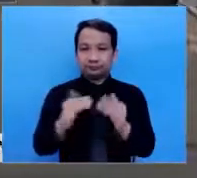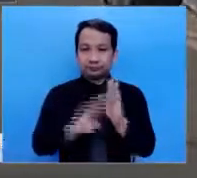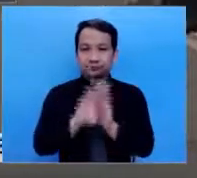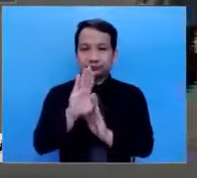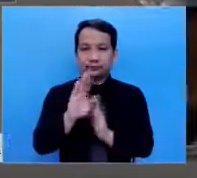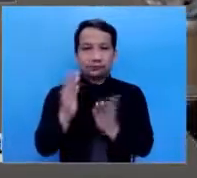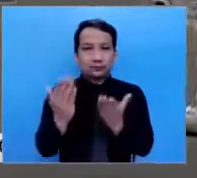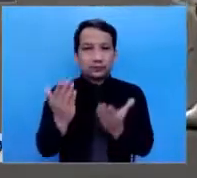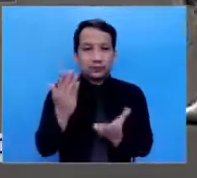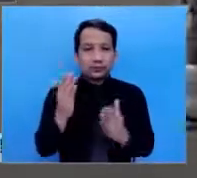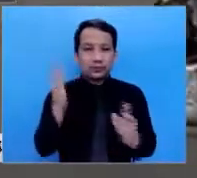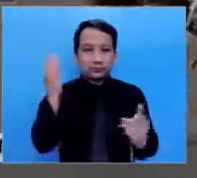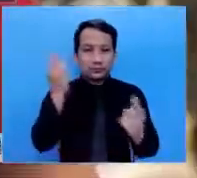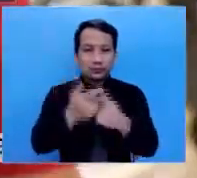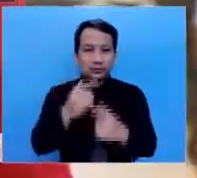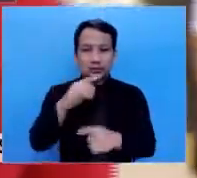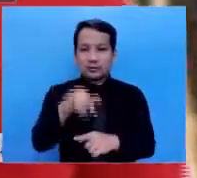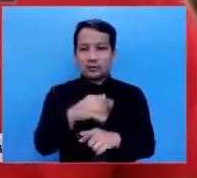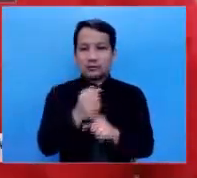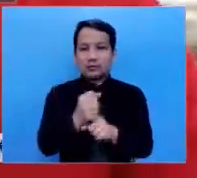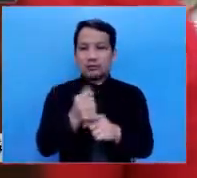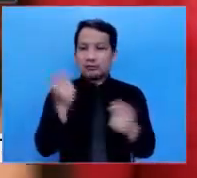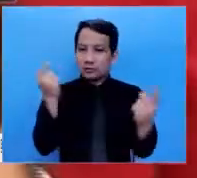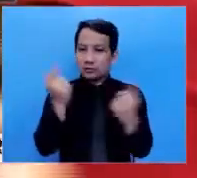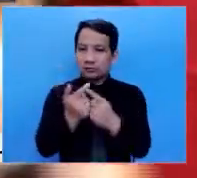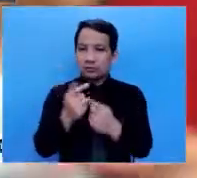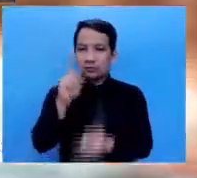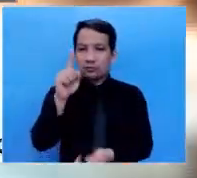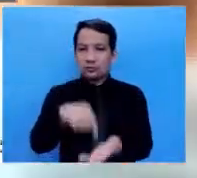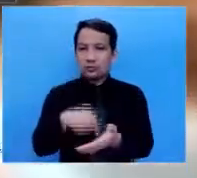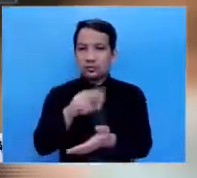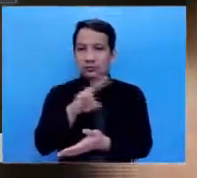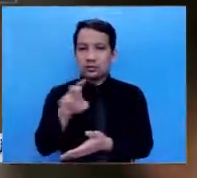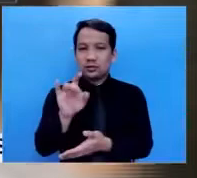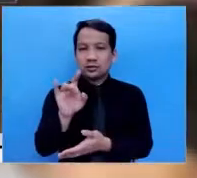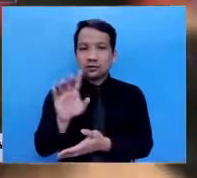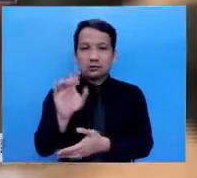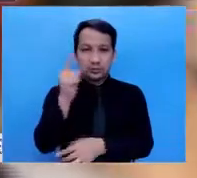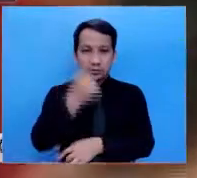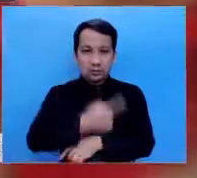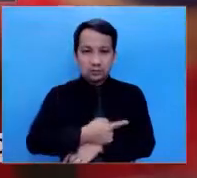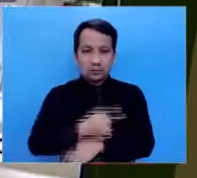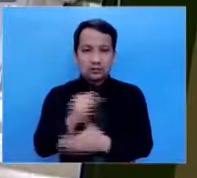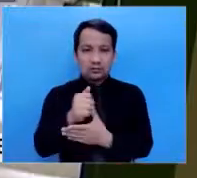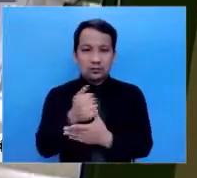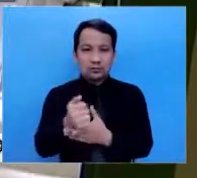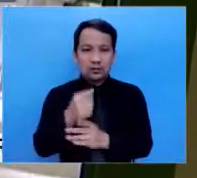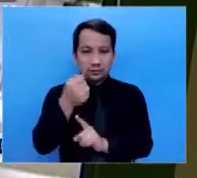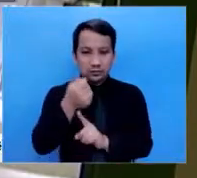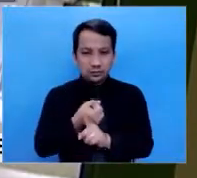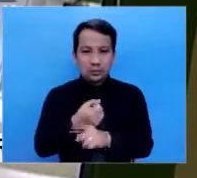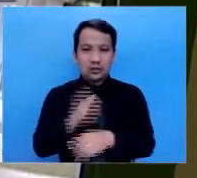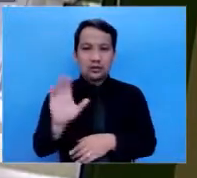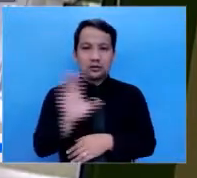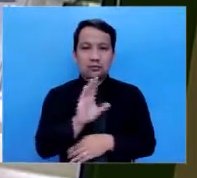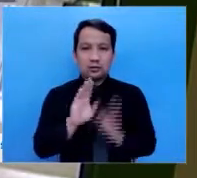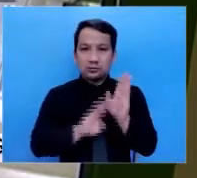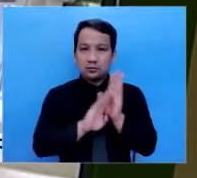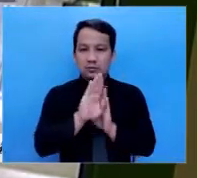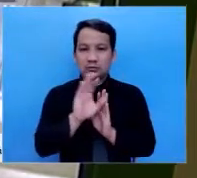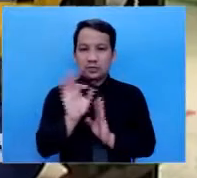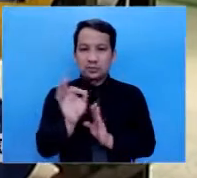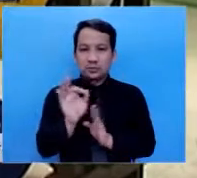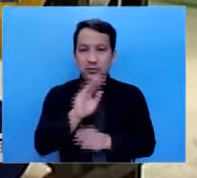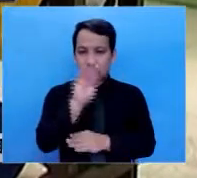sa gitna ng Hulyo at mag-peak na 1,700 cases kada araw sa kalagitnaan ng Setyembre, kung tataas hanggang 90%